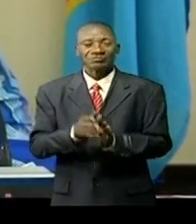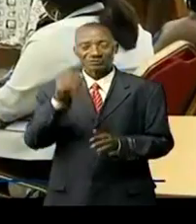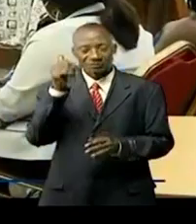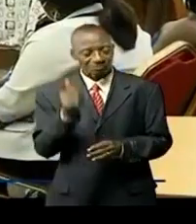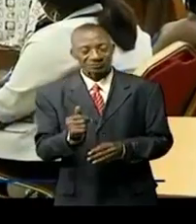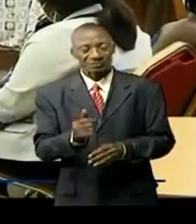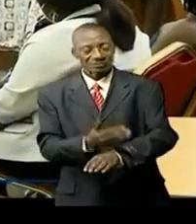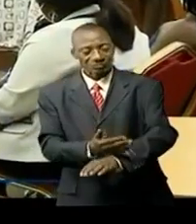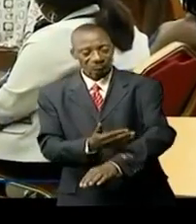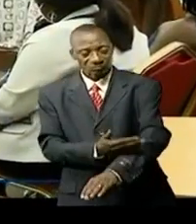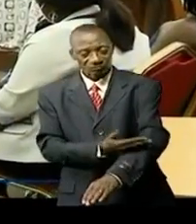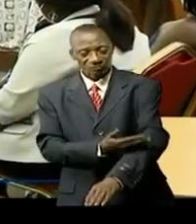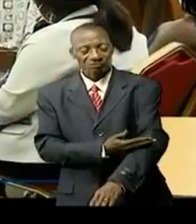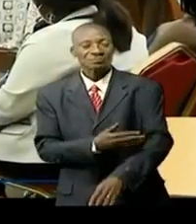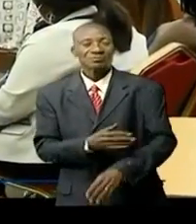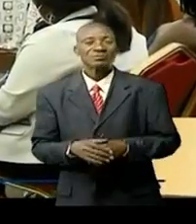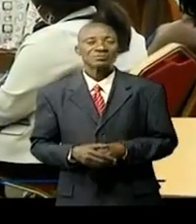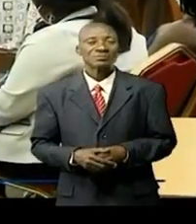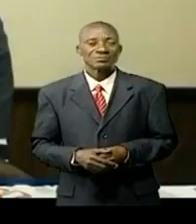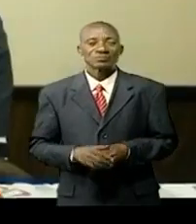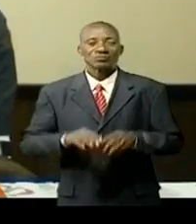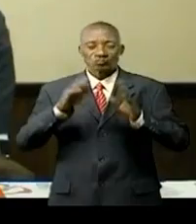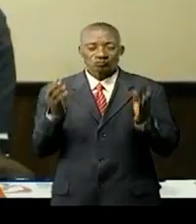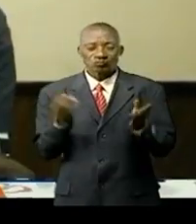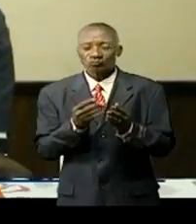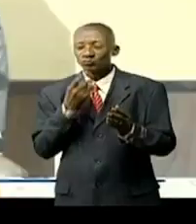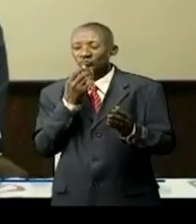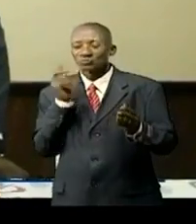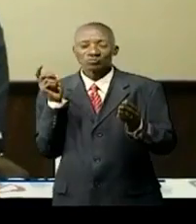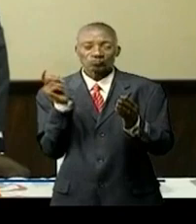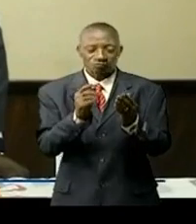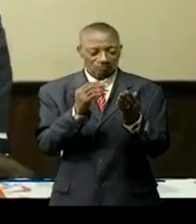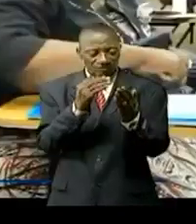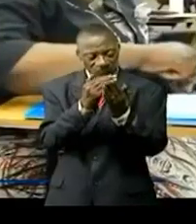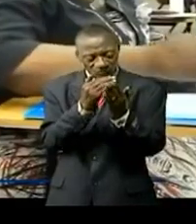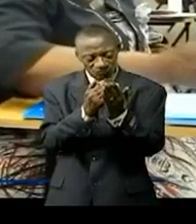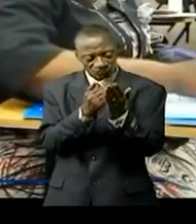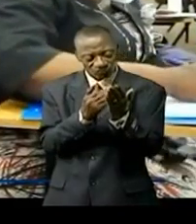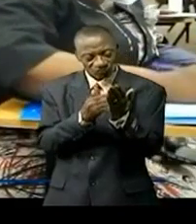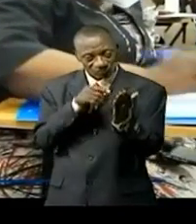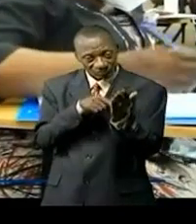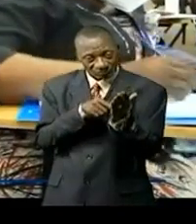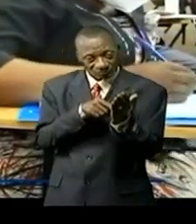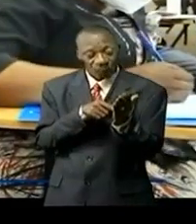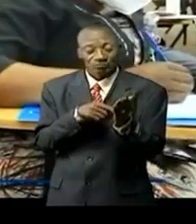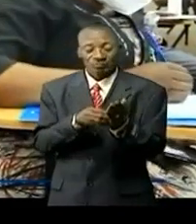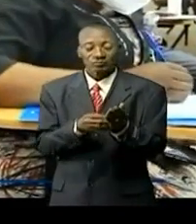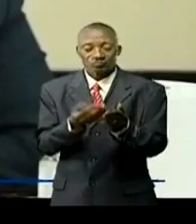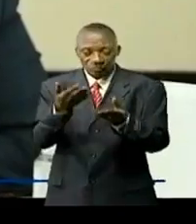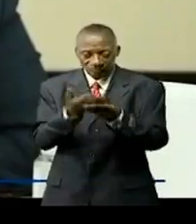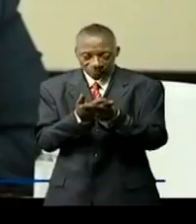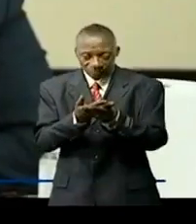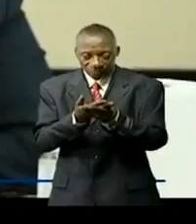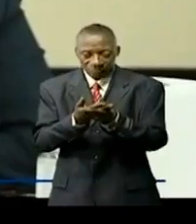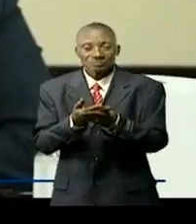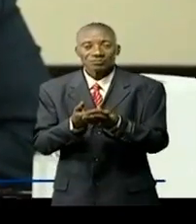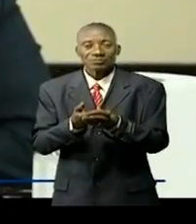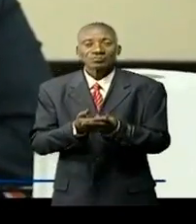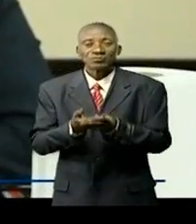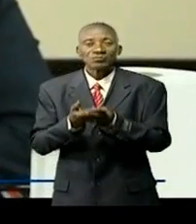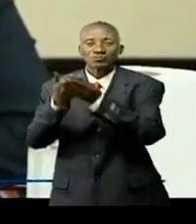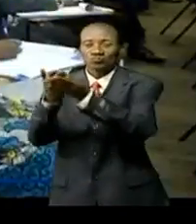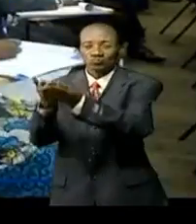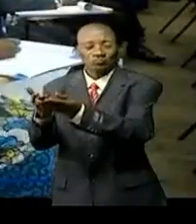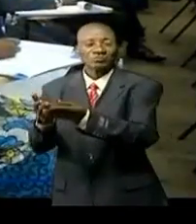améliorées. Toutes les recommandations qui sortiront de ces travaux seront consignées dans un document qui servira à l'avenir de référence